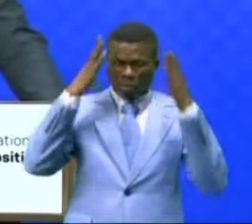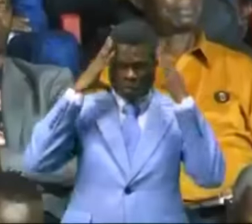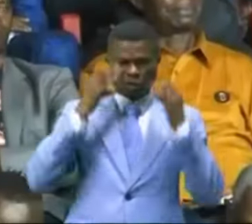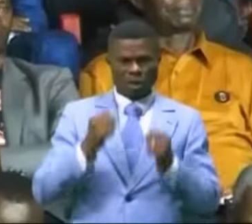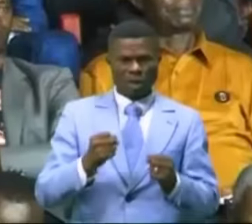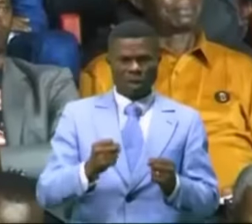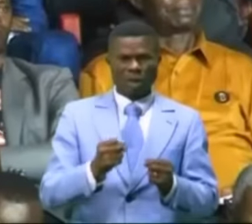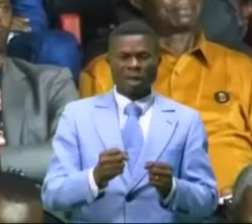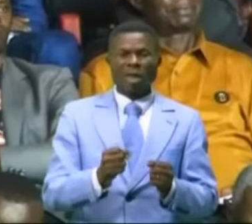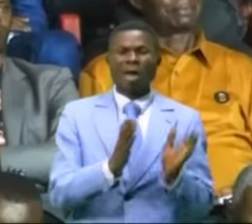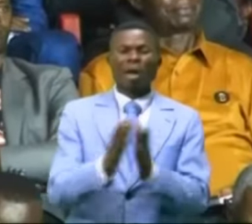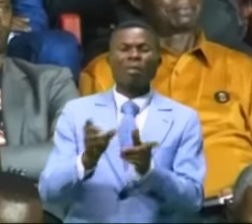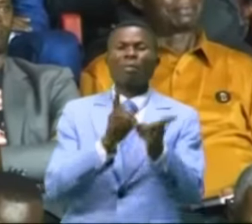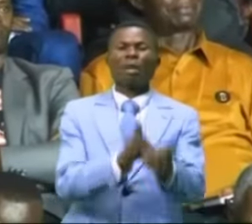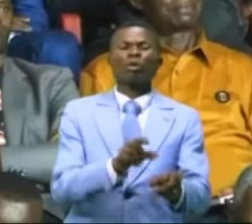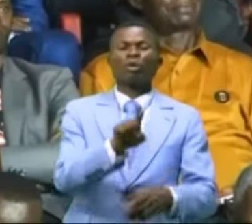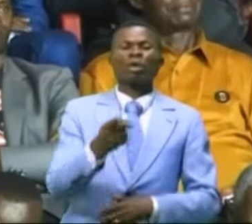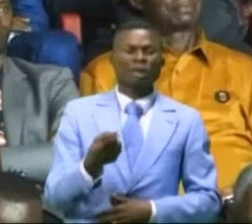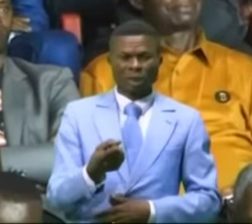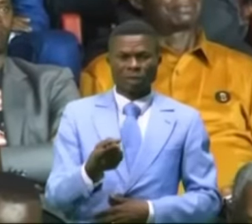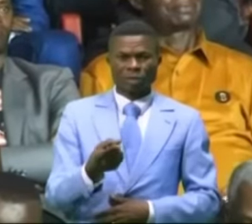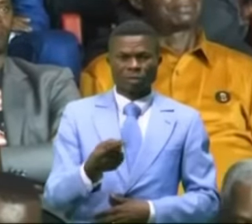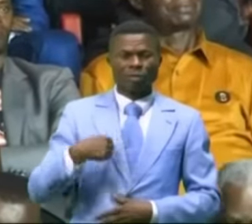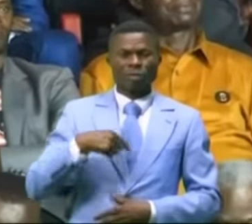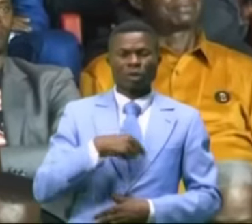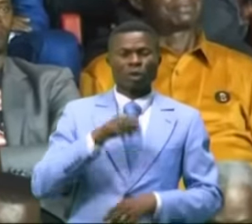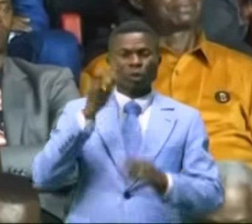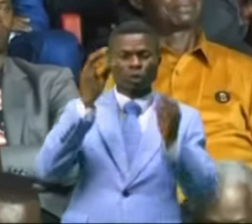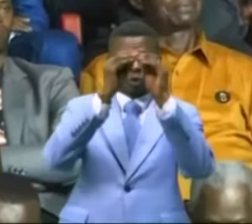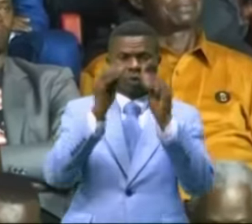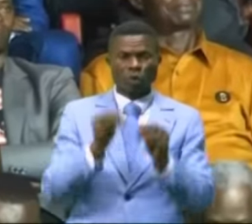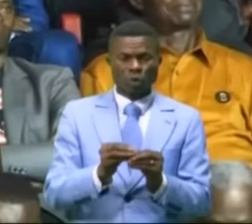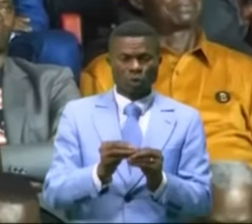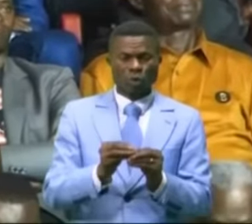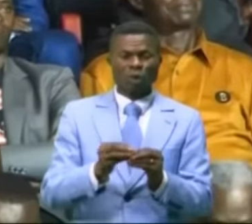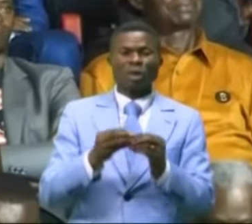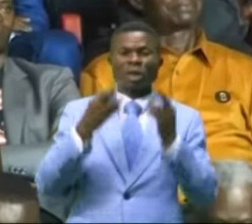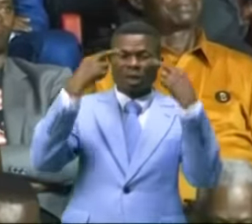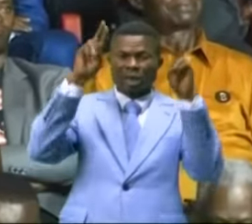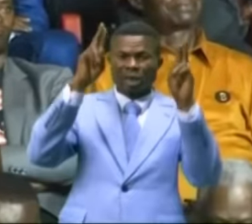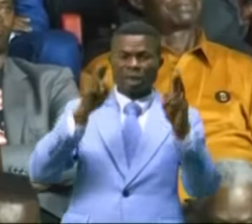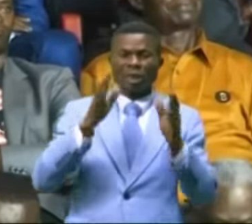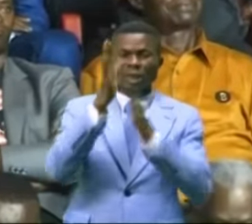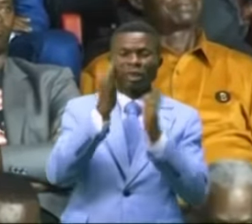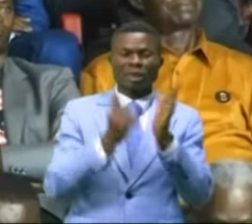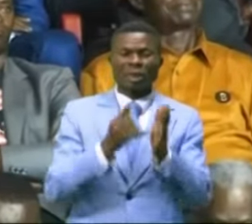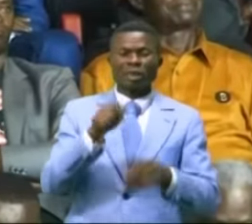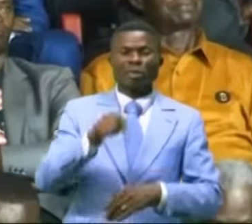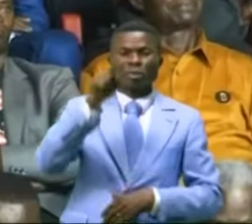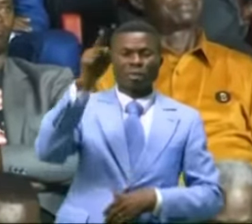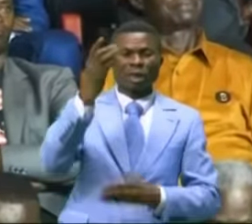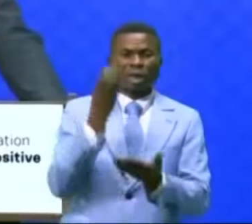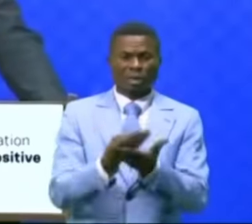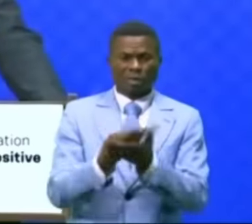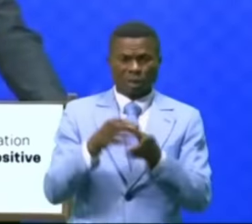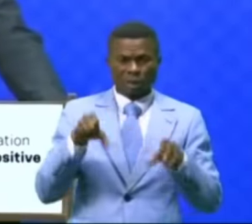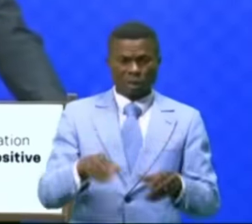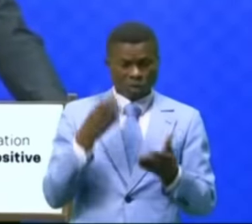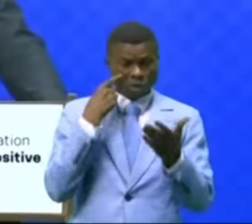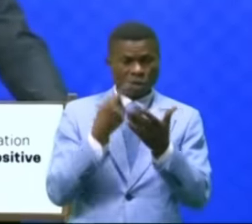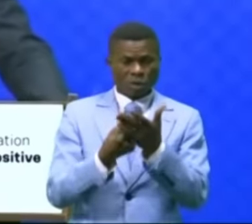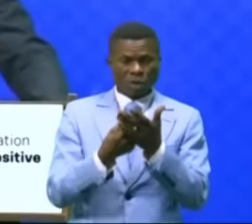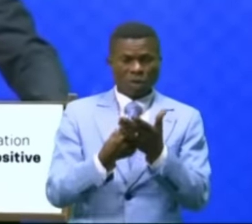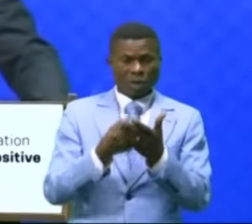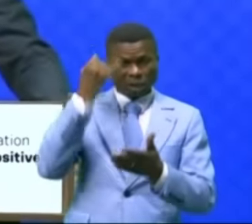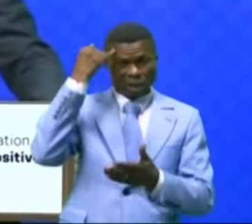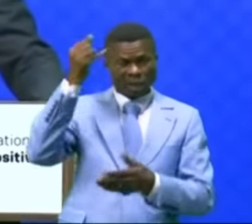prépare les notes? Nous avons atteint des records, aujourd'hui on parle de 16 milliards de budget. Regardez les